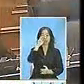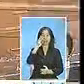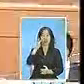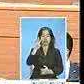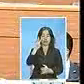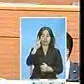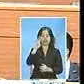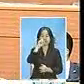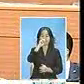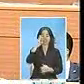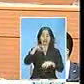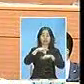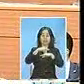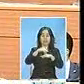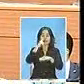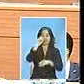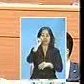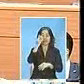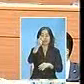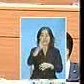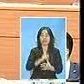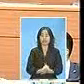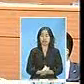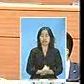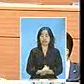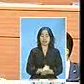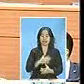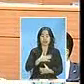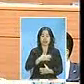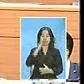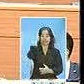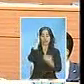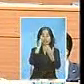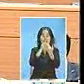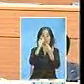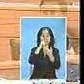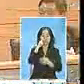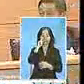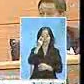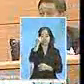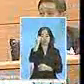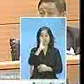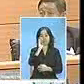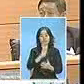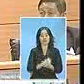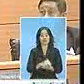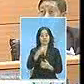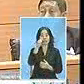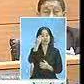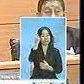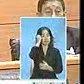กสว.แต่งตั้งทำไมเป็นแล้วเป็นอีกผมประท้วงในประเด็นที่ว่าเป็นแล้วเป็นอีกคือท่านไม่เข้า